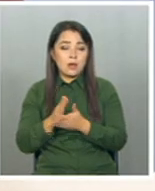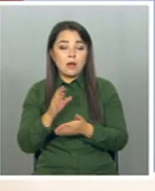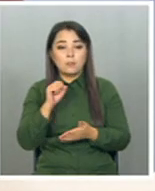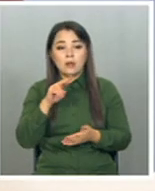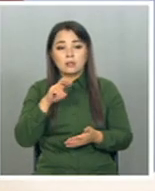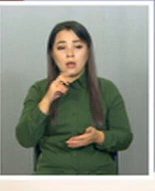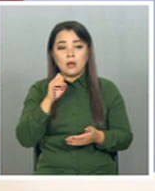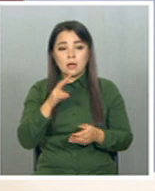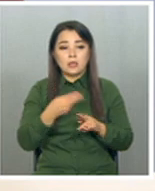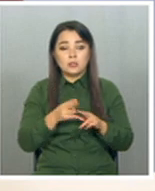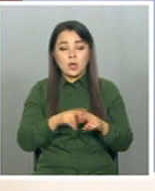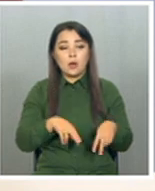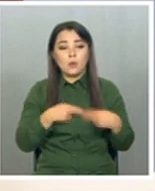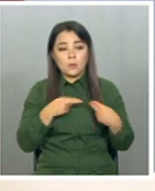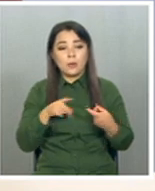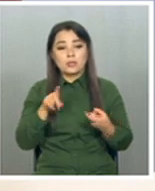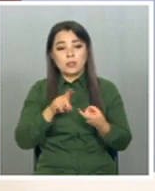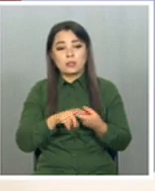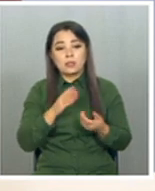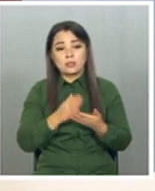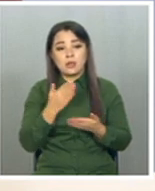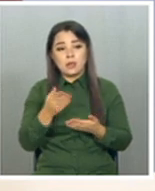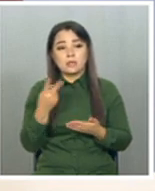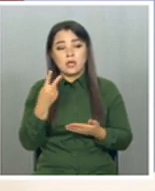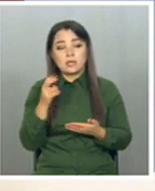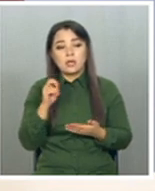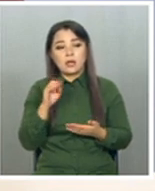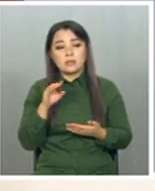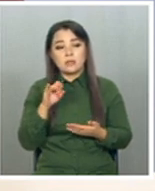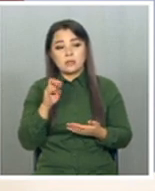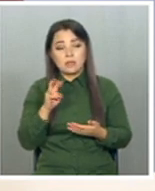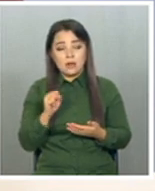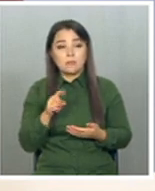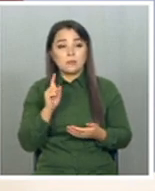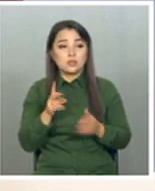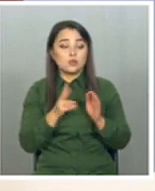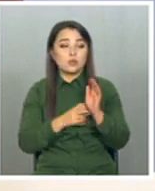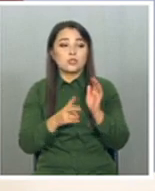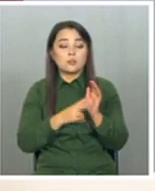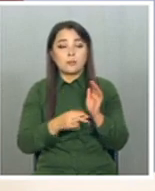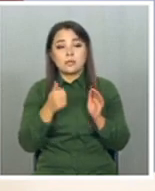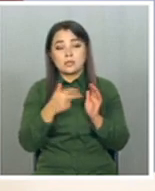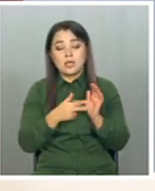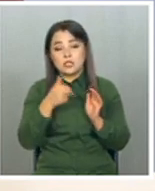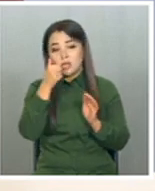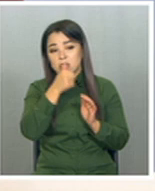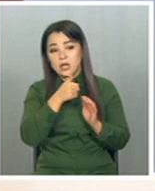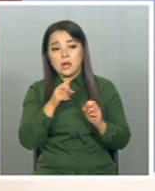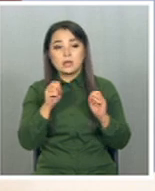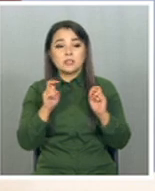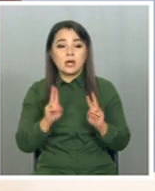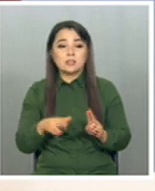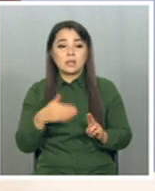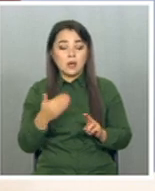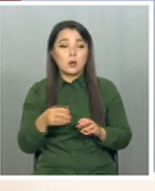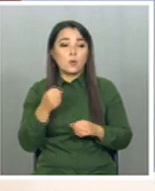ханның осы еңбегіне қарай 2-ші Екатерина 1778 жылы арнайы орта жүздің ханы